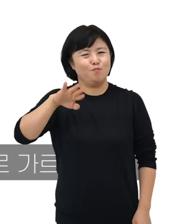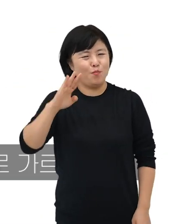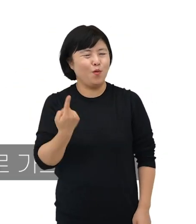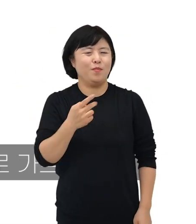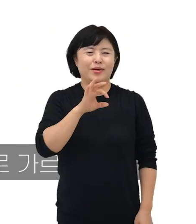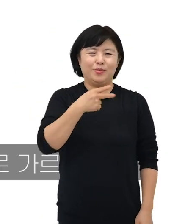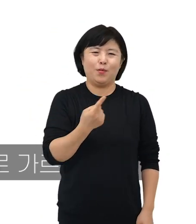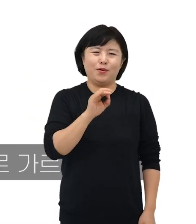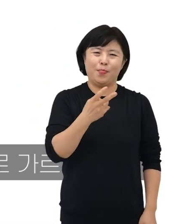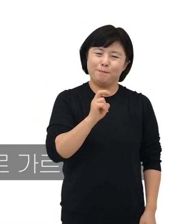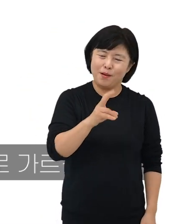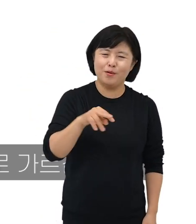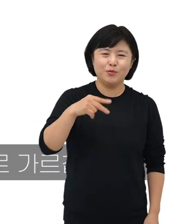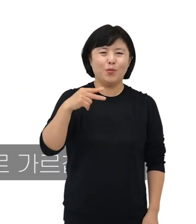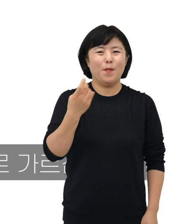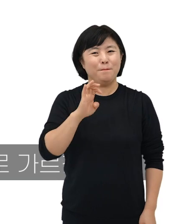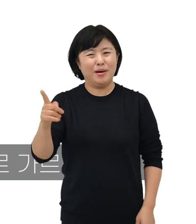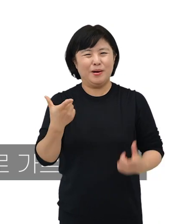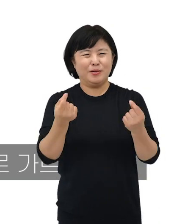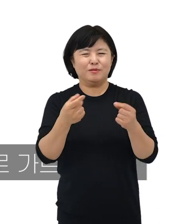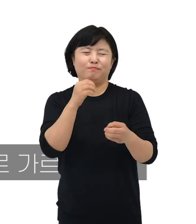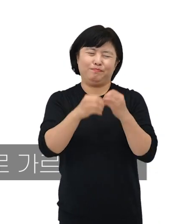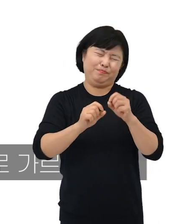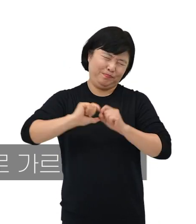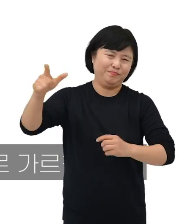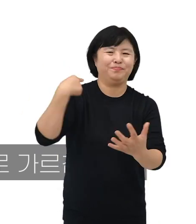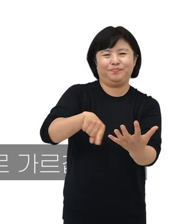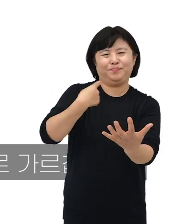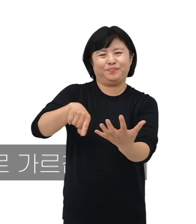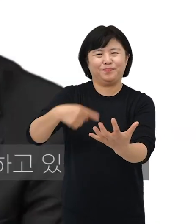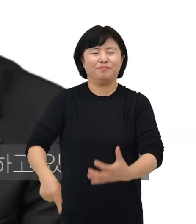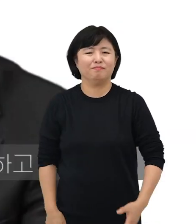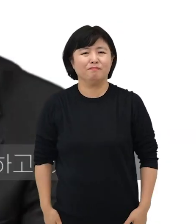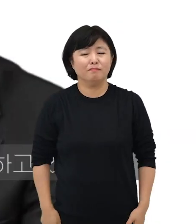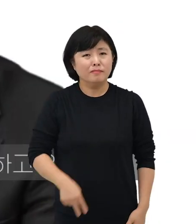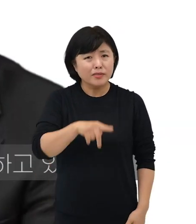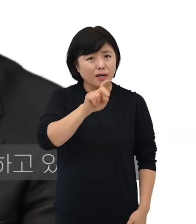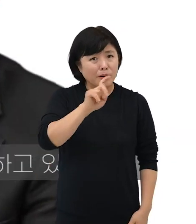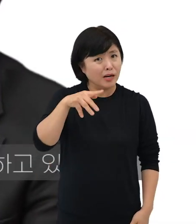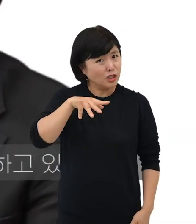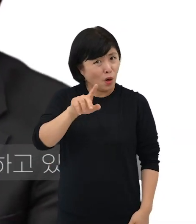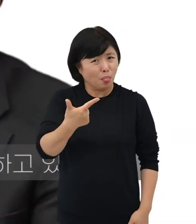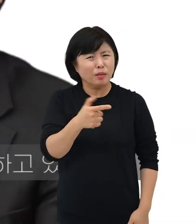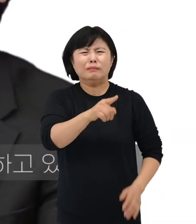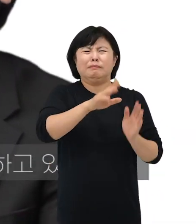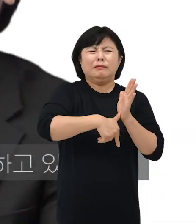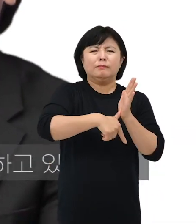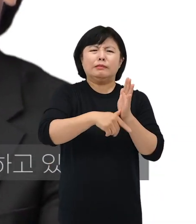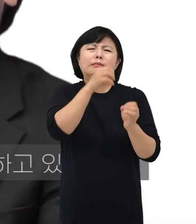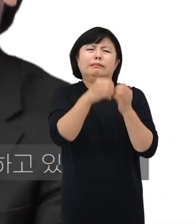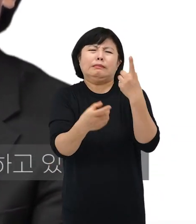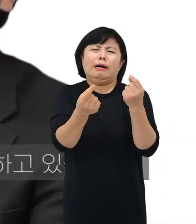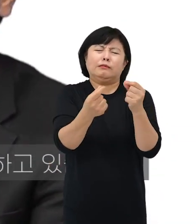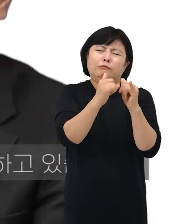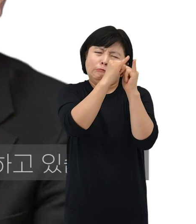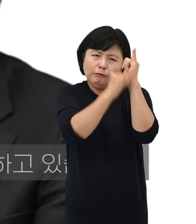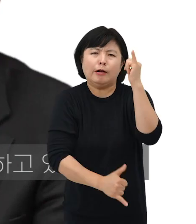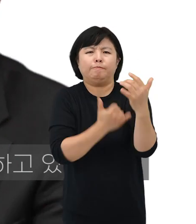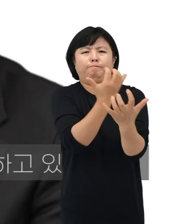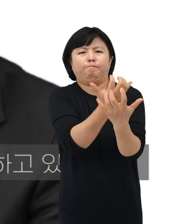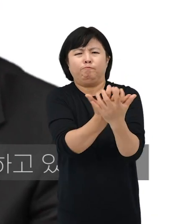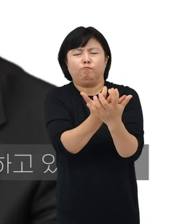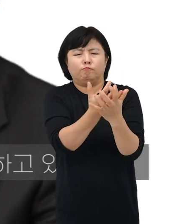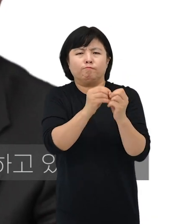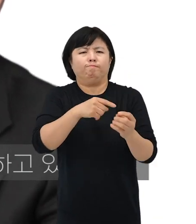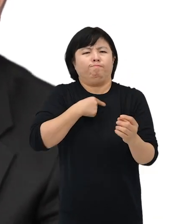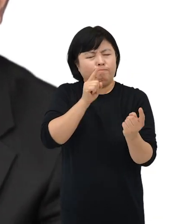두보, 도연명, 소동파 이런 사람들의 시를 주로 가르칩니다. 사마천의 사기라든지 한서 같은 그런 역사서의 문장도